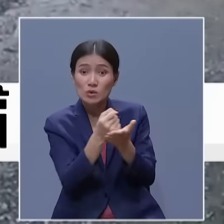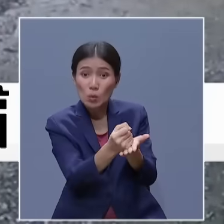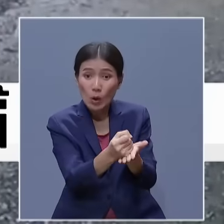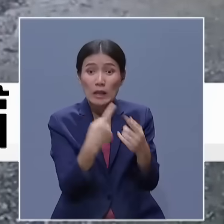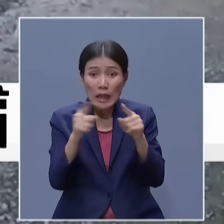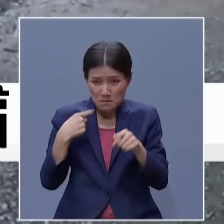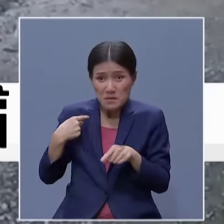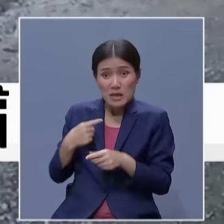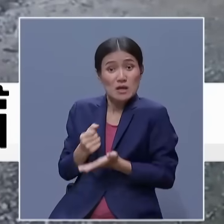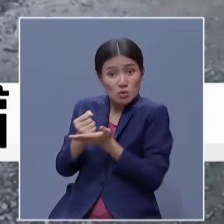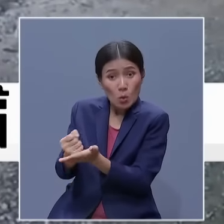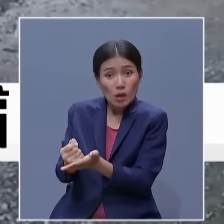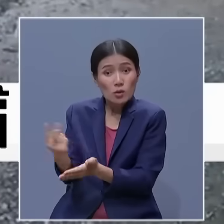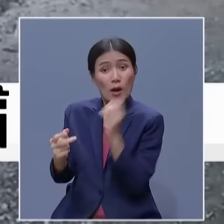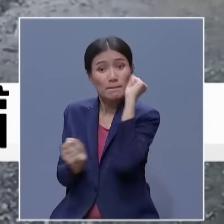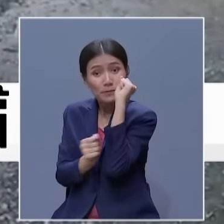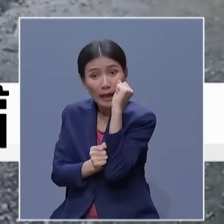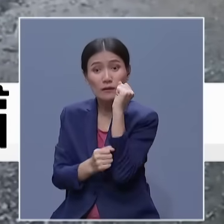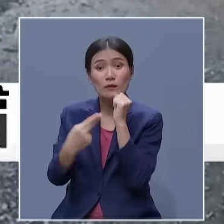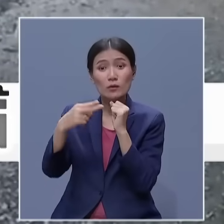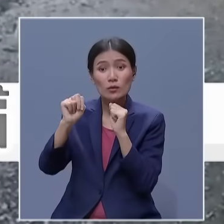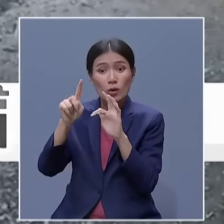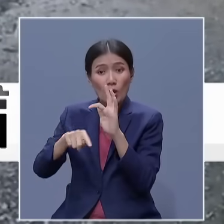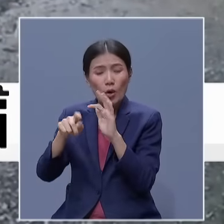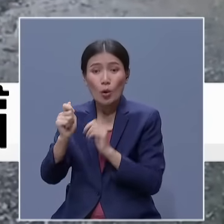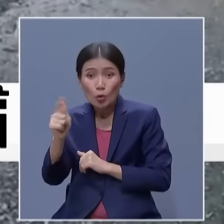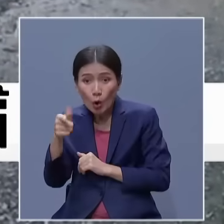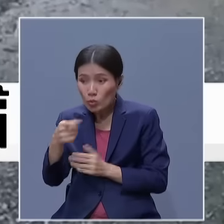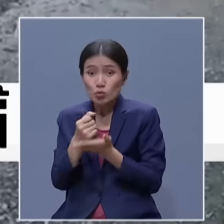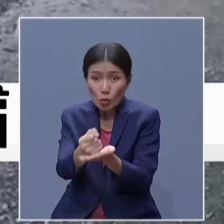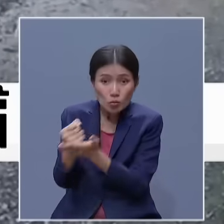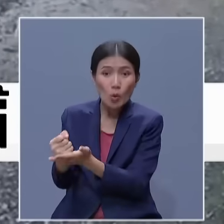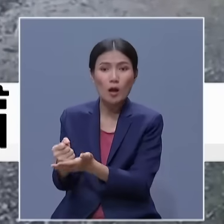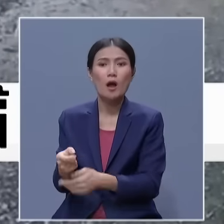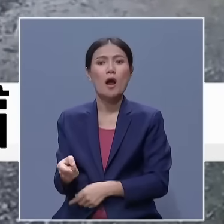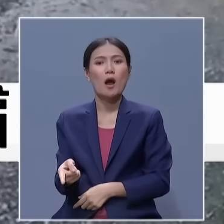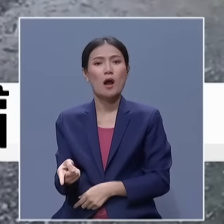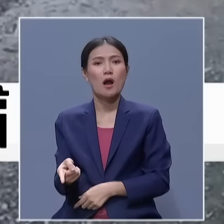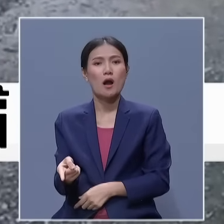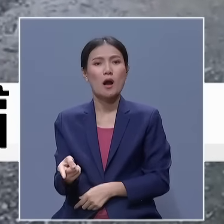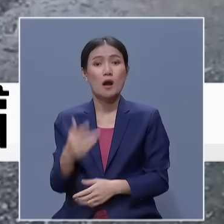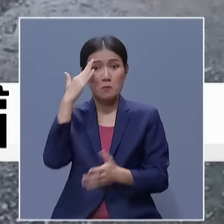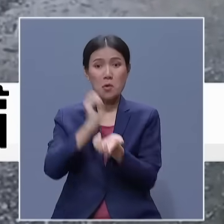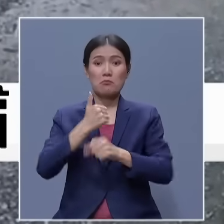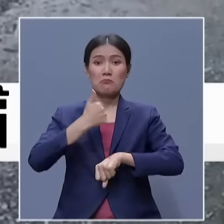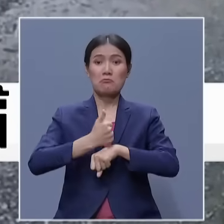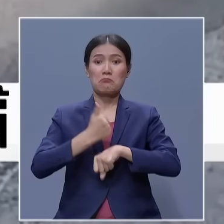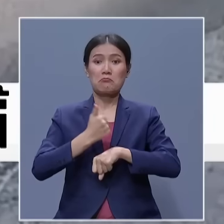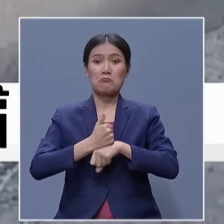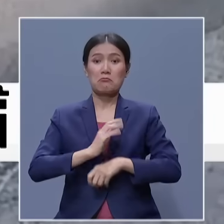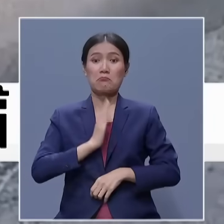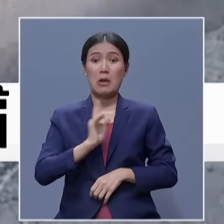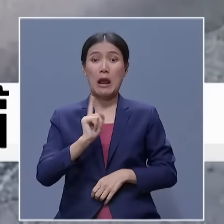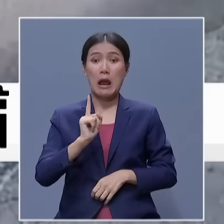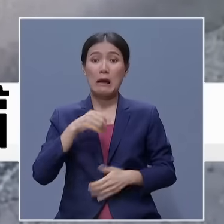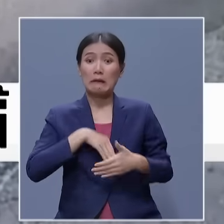นันนกแล้วก็นายหน่องมือปืนแทนที่จะอยู่ข้างตำรวจช่วยเหลือตำรวจด้วยกันส่วนนายตำรวจระดับสูงเพ่นไปแล้วก